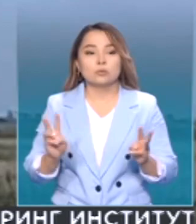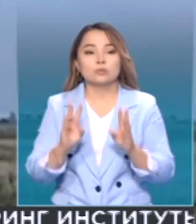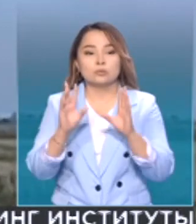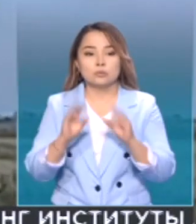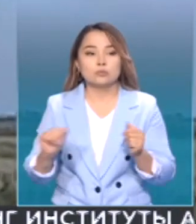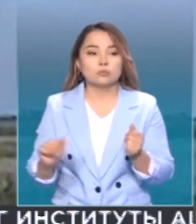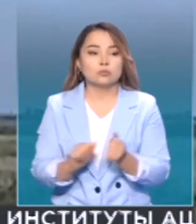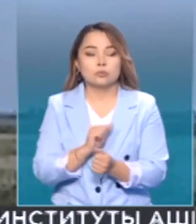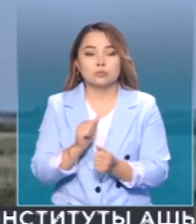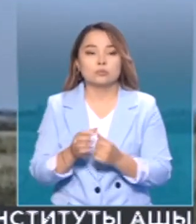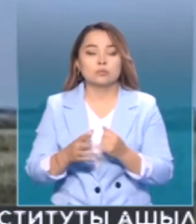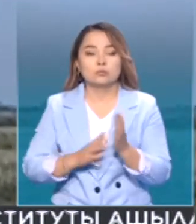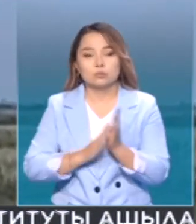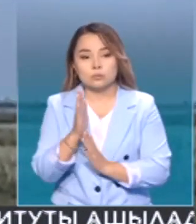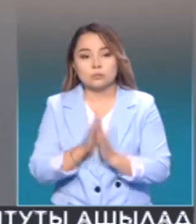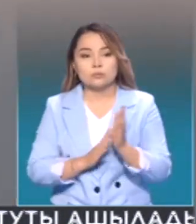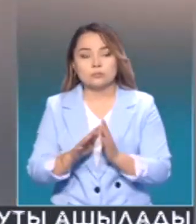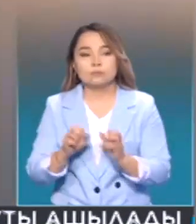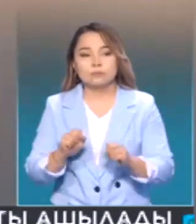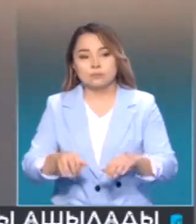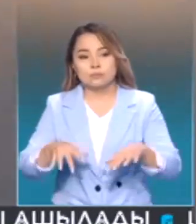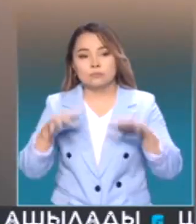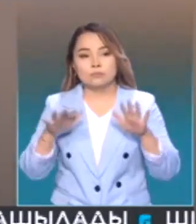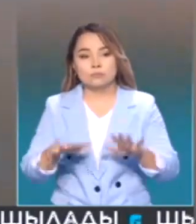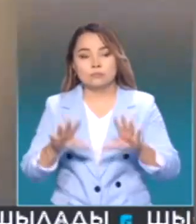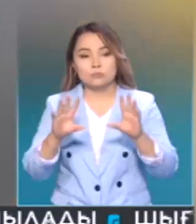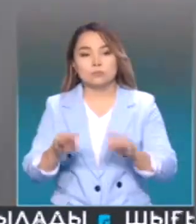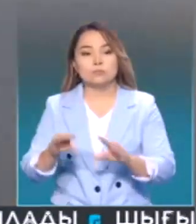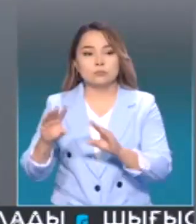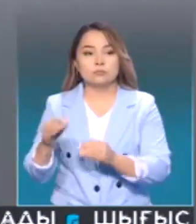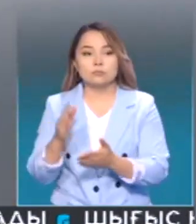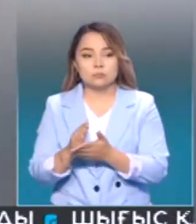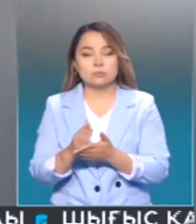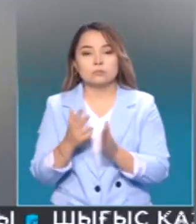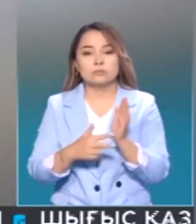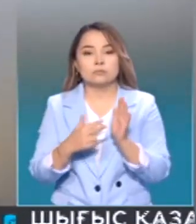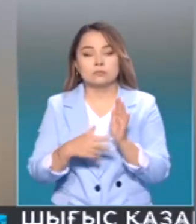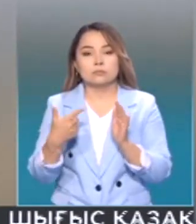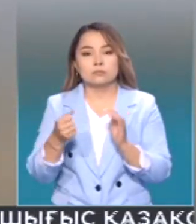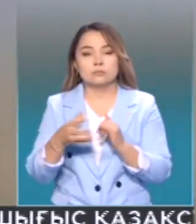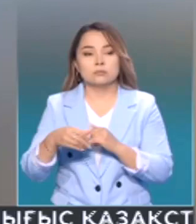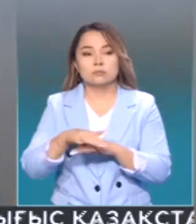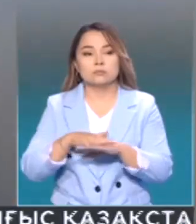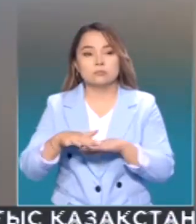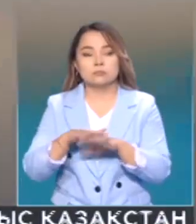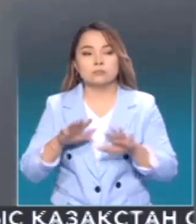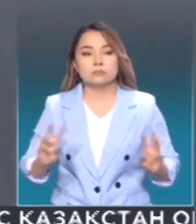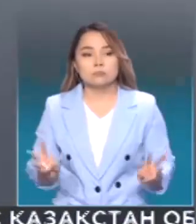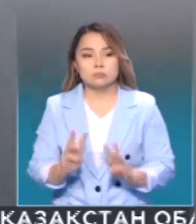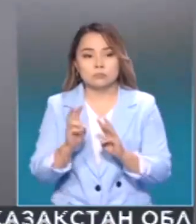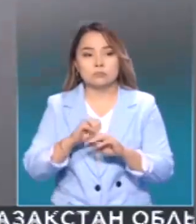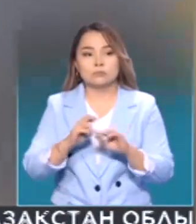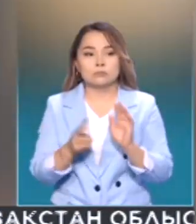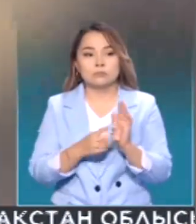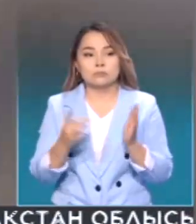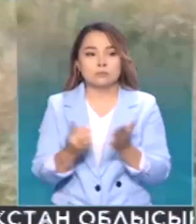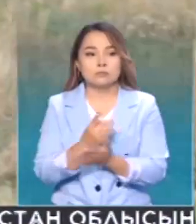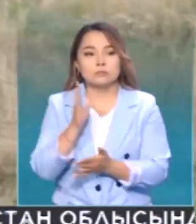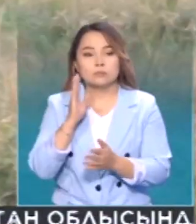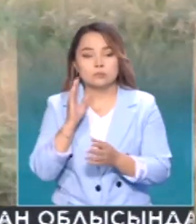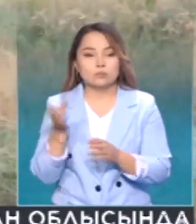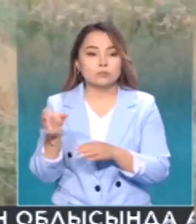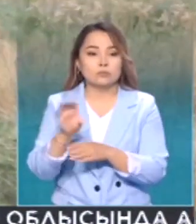құрғақ шөптің бықсыған жерлерін өшіріп жүр. Өртенген жердің жалпы аумағы 80 гектарға жеткен. Бүгін 17 рет тікұшақ пен су